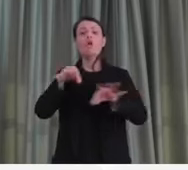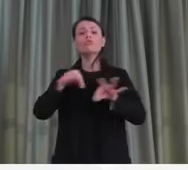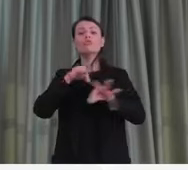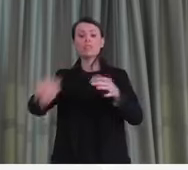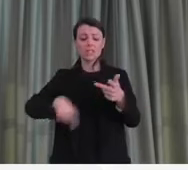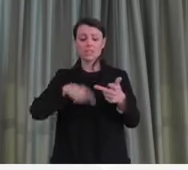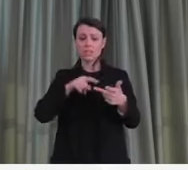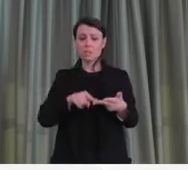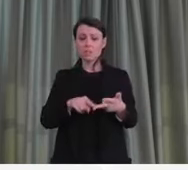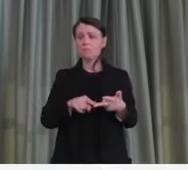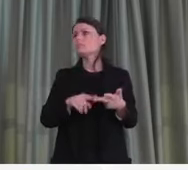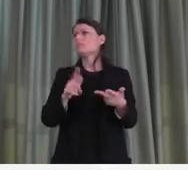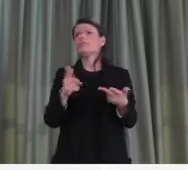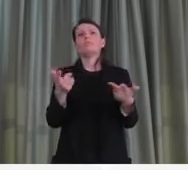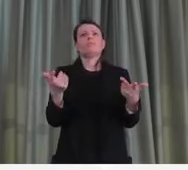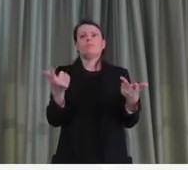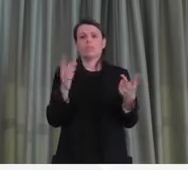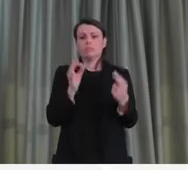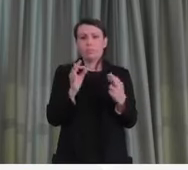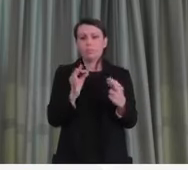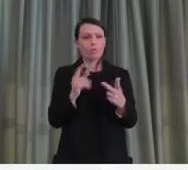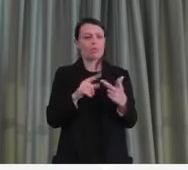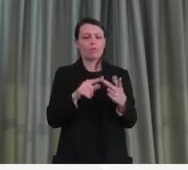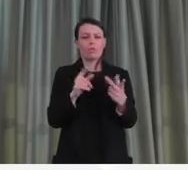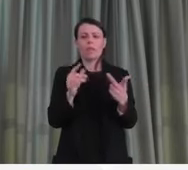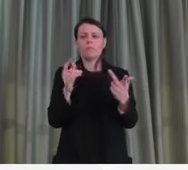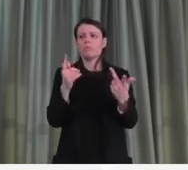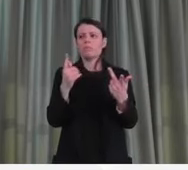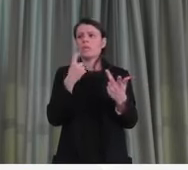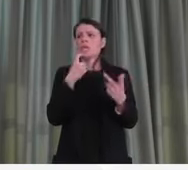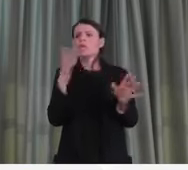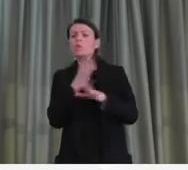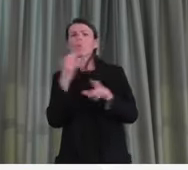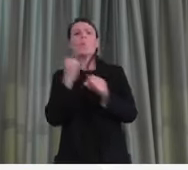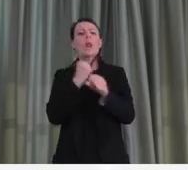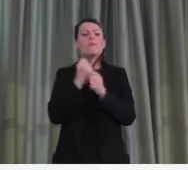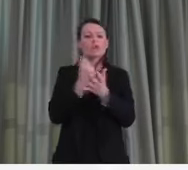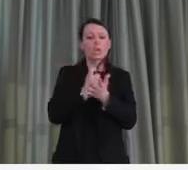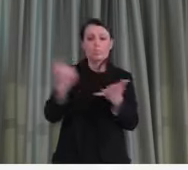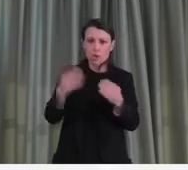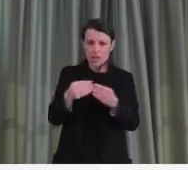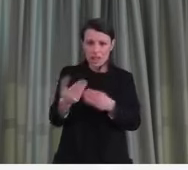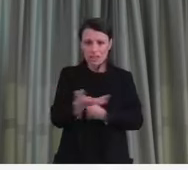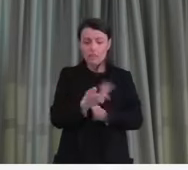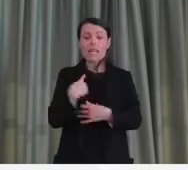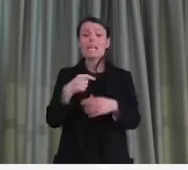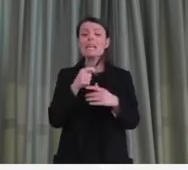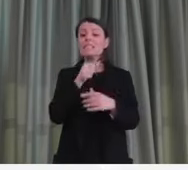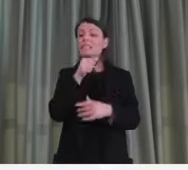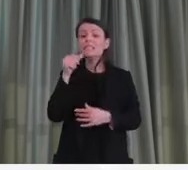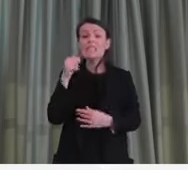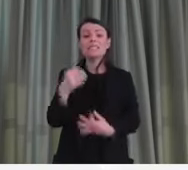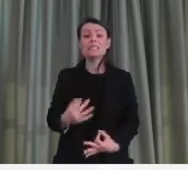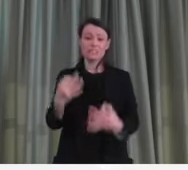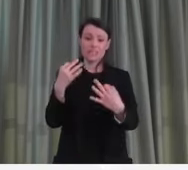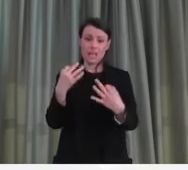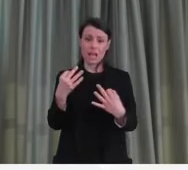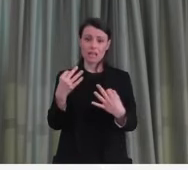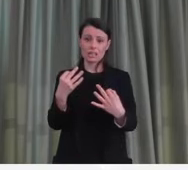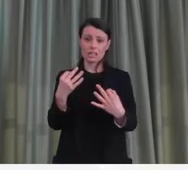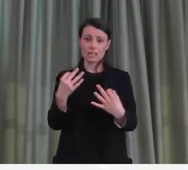ricordiamo tutti quelli che svolgono lavori assolutamente importanti essenziali per tutta per